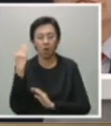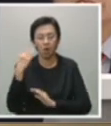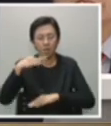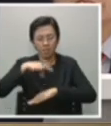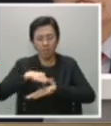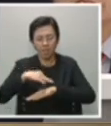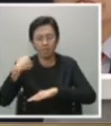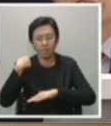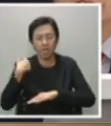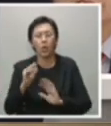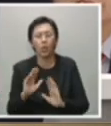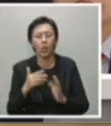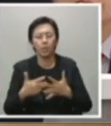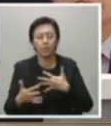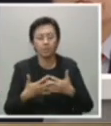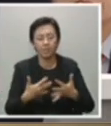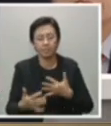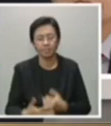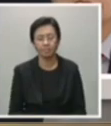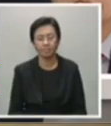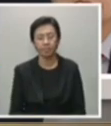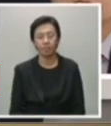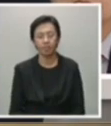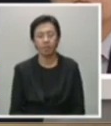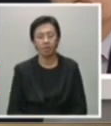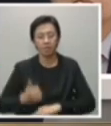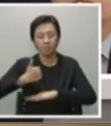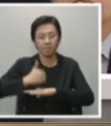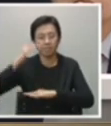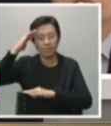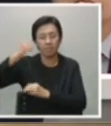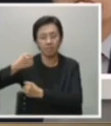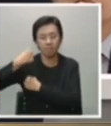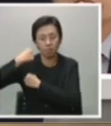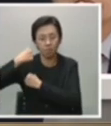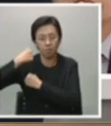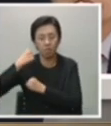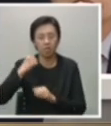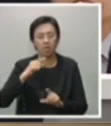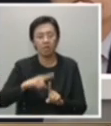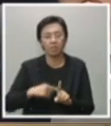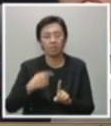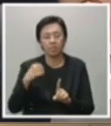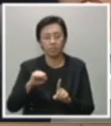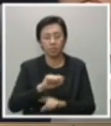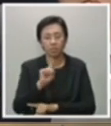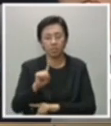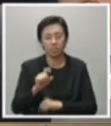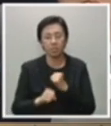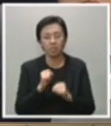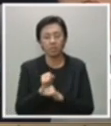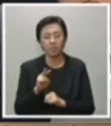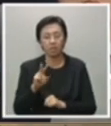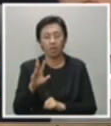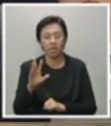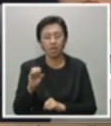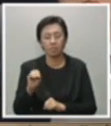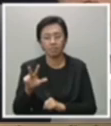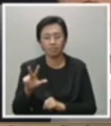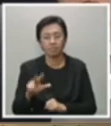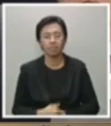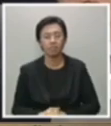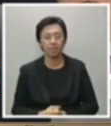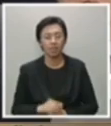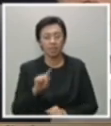ครับไม่เป็นไรนะครับดำรงตำแหน่งผบ.ทบ.เมื่อวันที่1ตุลา2553